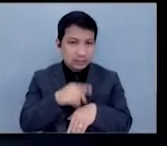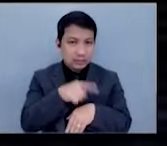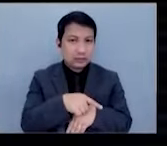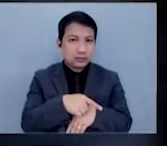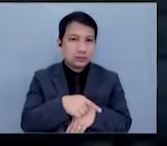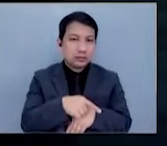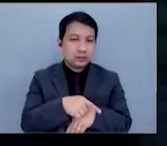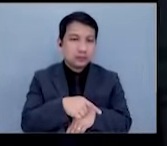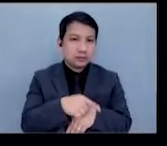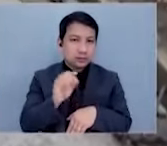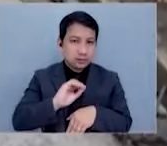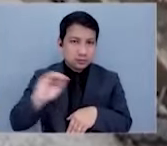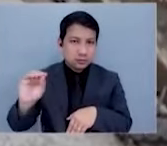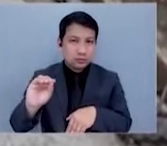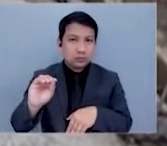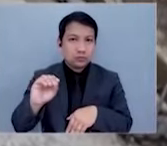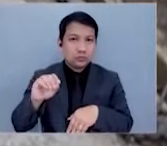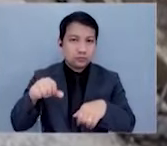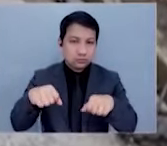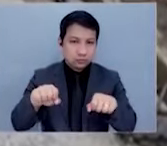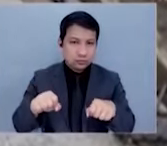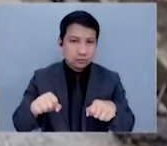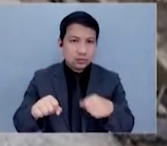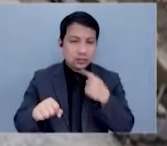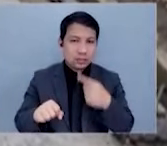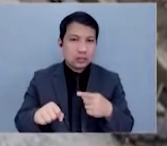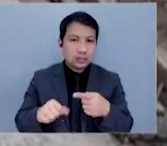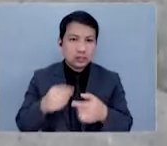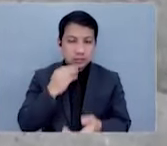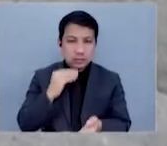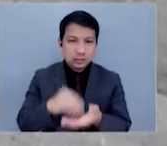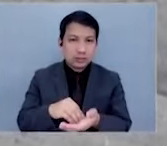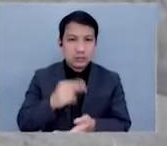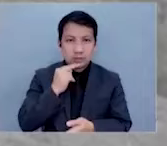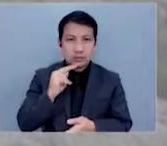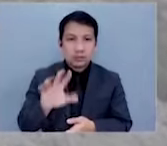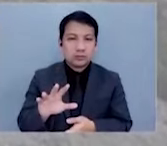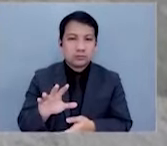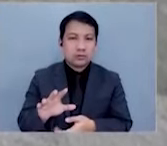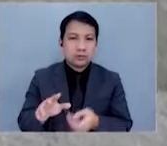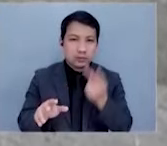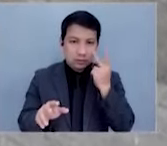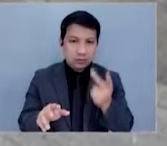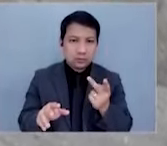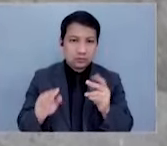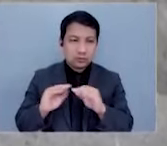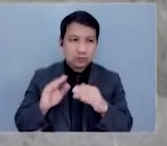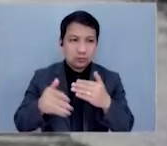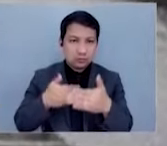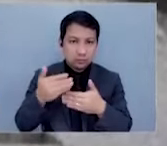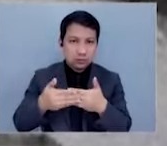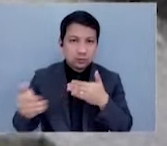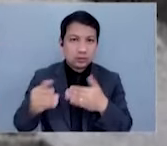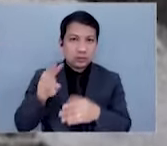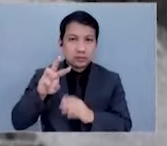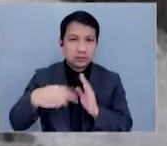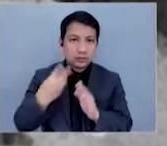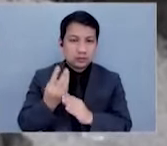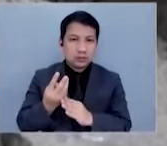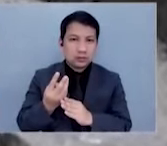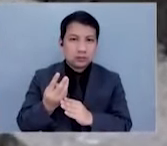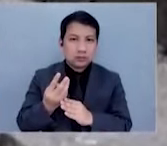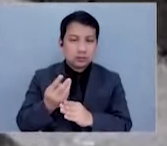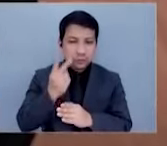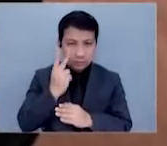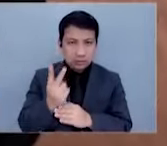may-ari ng motorsiklo pero sa kanyang mensahe sa news 5 sinabi niyang lumipas din ng anim na oras bago niya nadiskubre ang